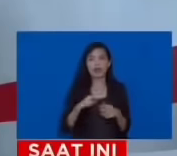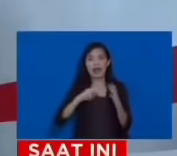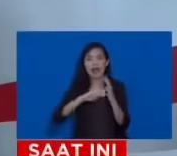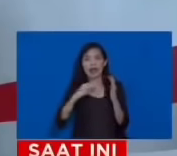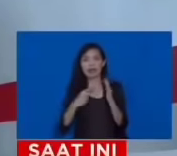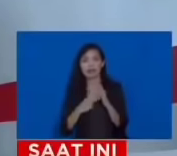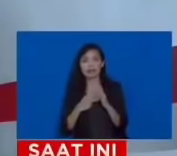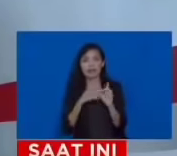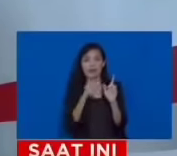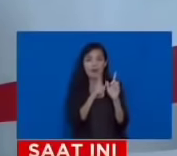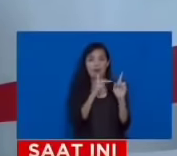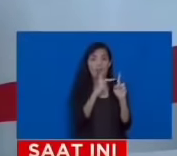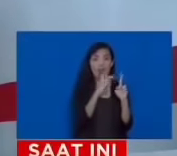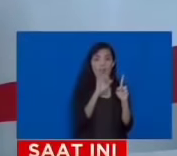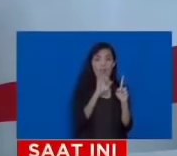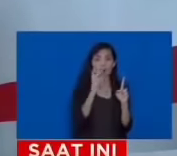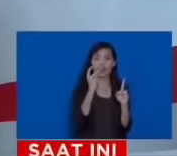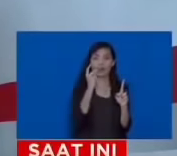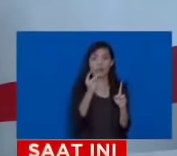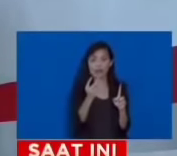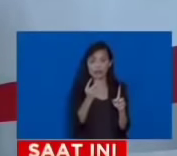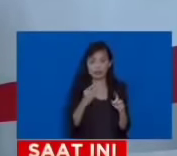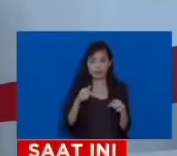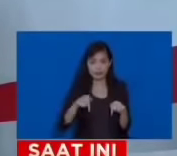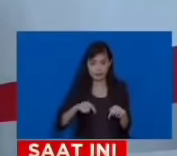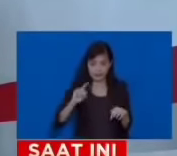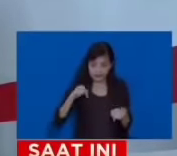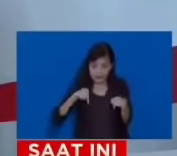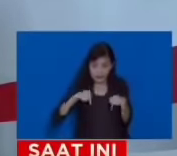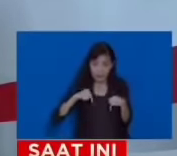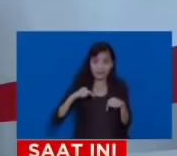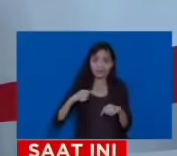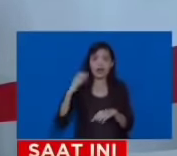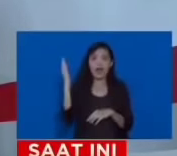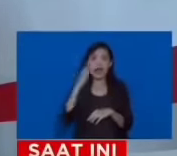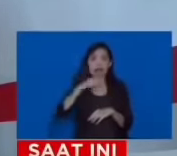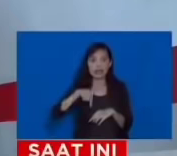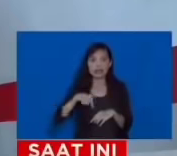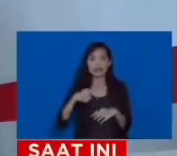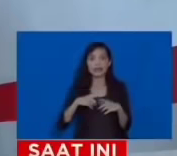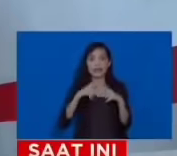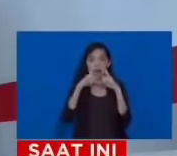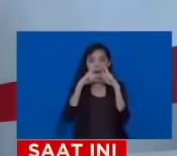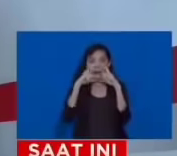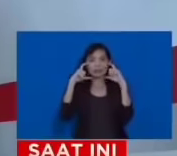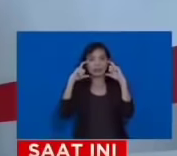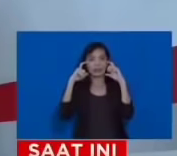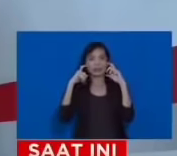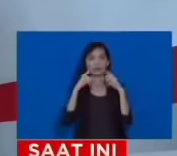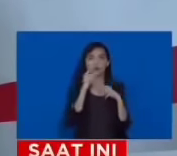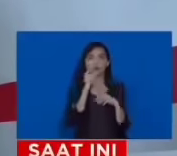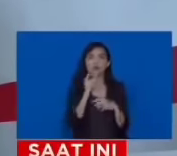rekomendasi dari WHO, kita jalankan masker untuk semua.